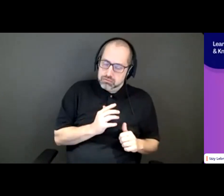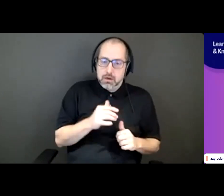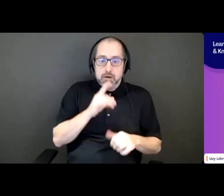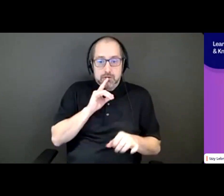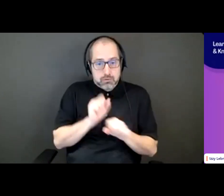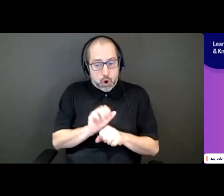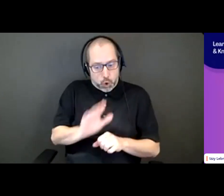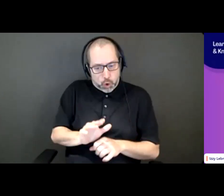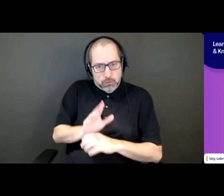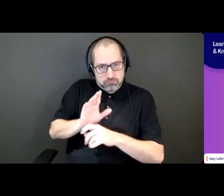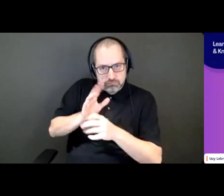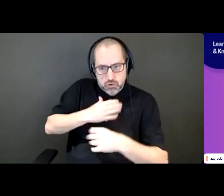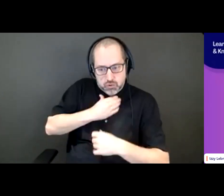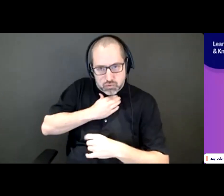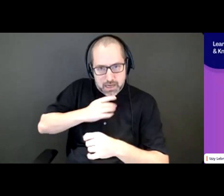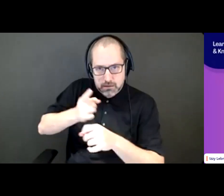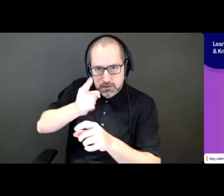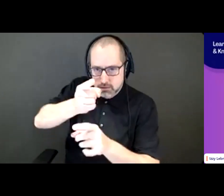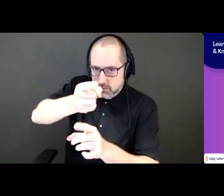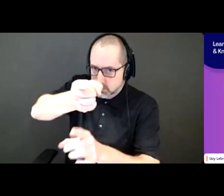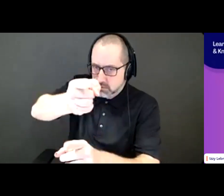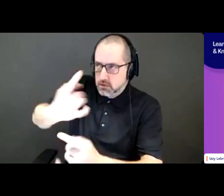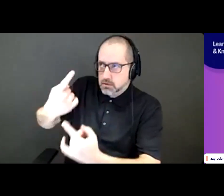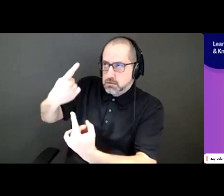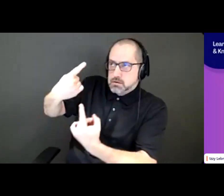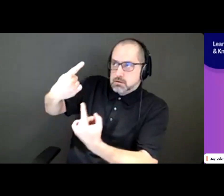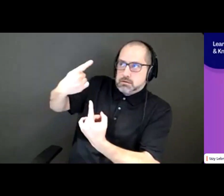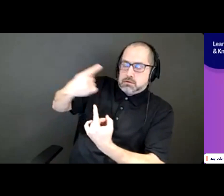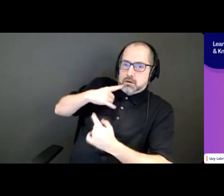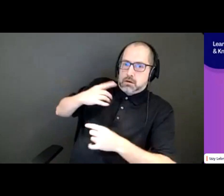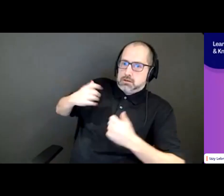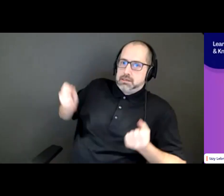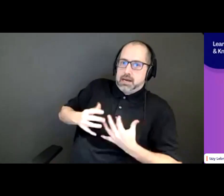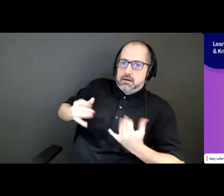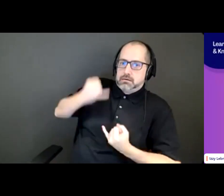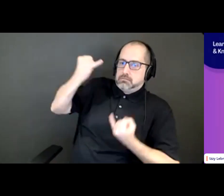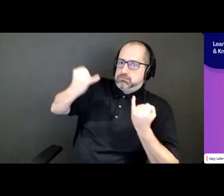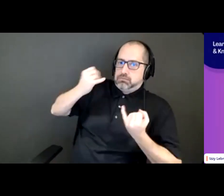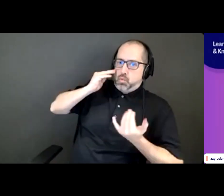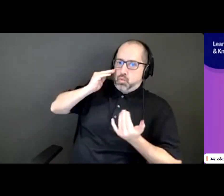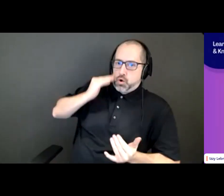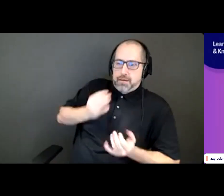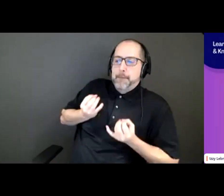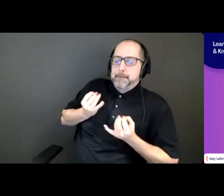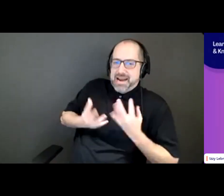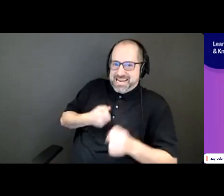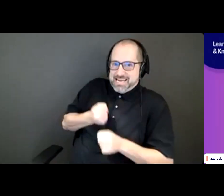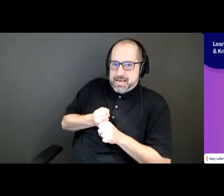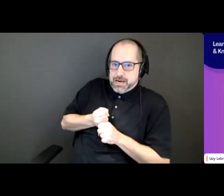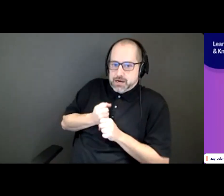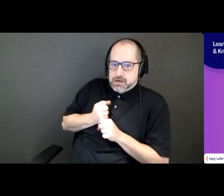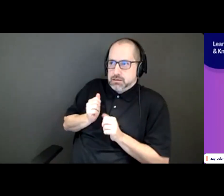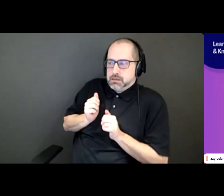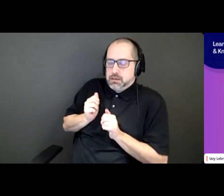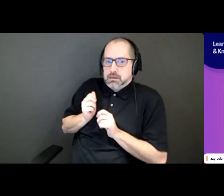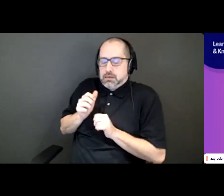l'intimidation qui était suffisant parfois c'était des menaces moi j'étais toujours nerveuse qu'est-ce que cette personne va me faire et c'est quelque chose que